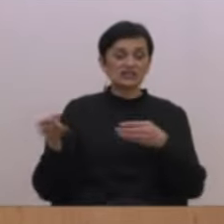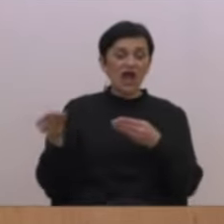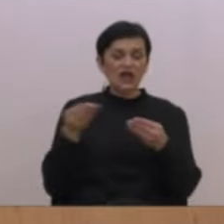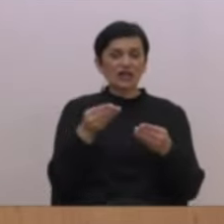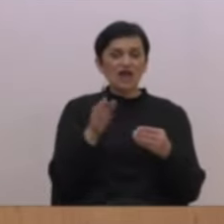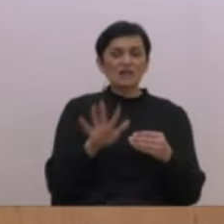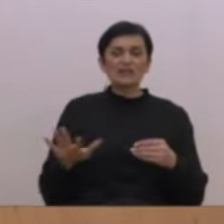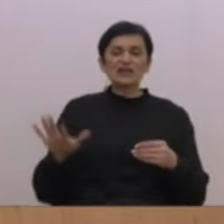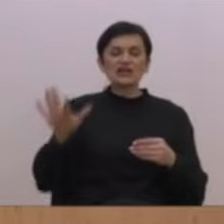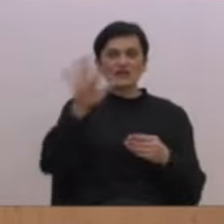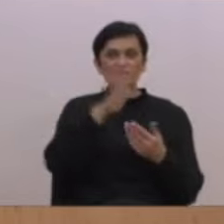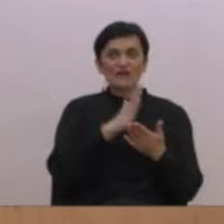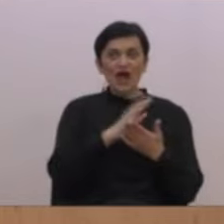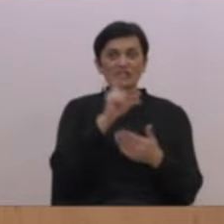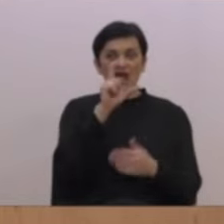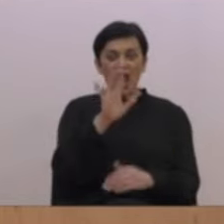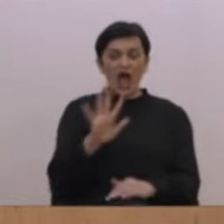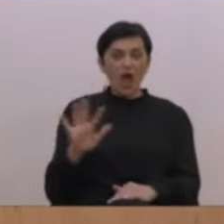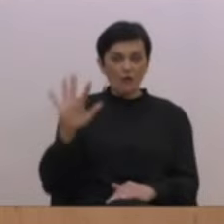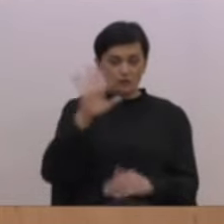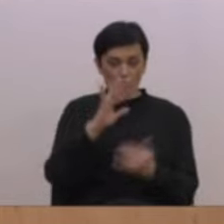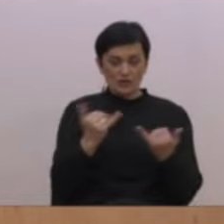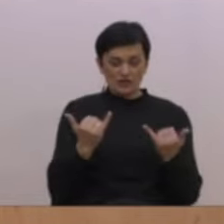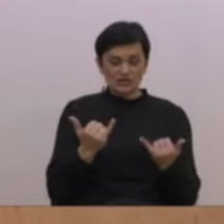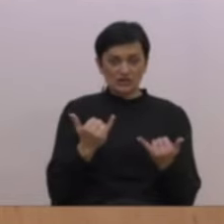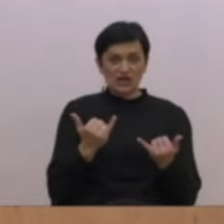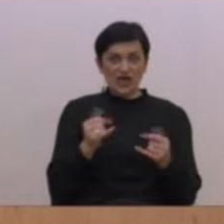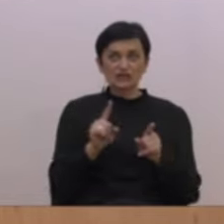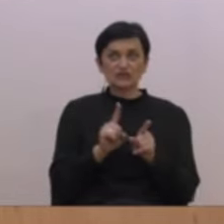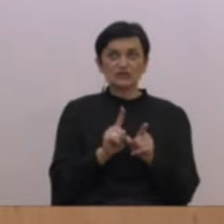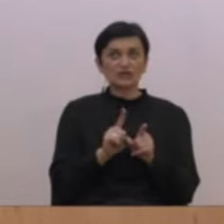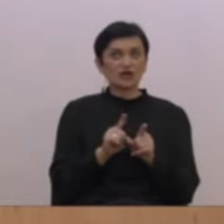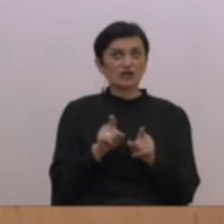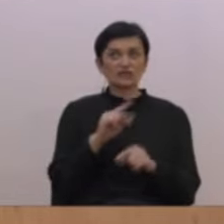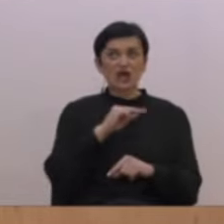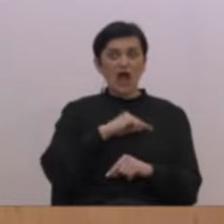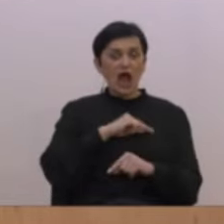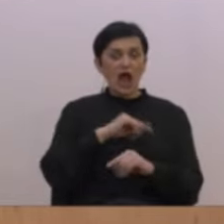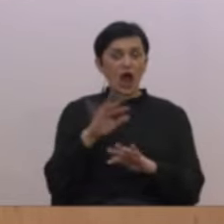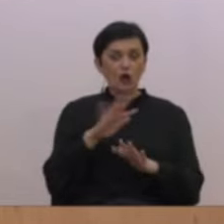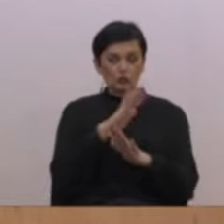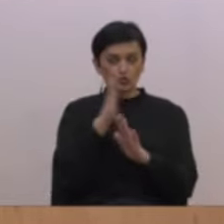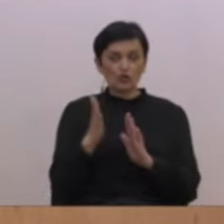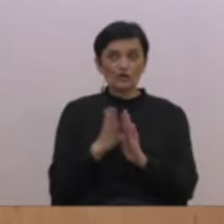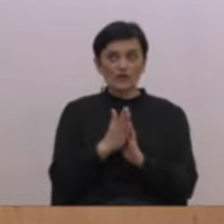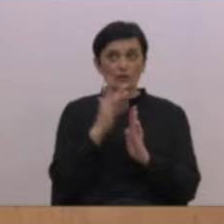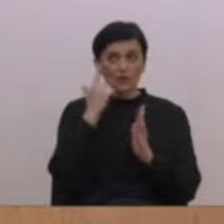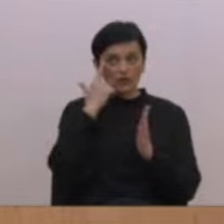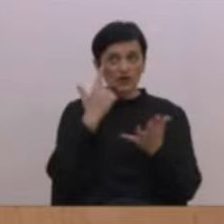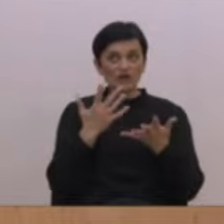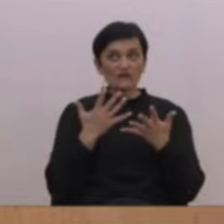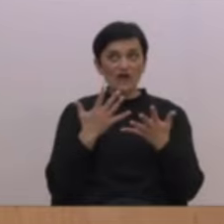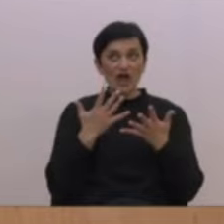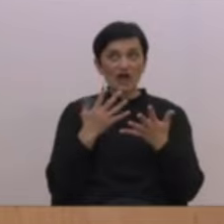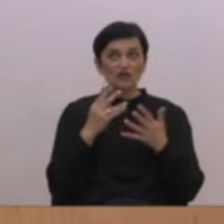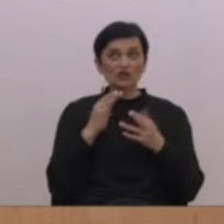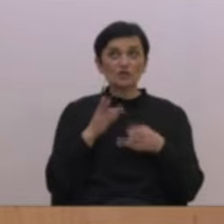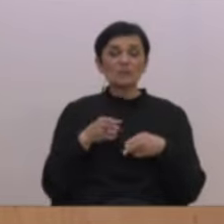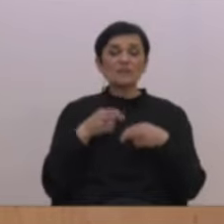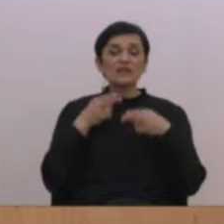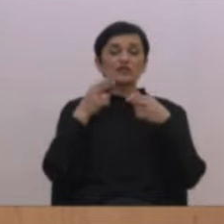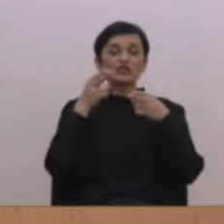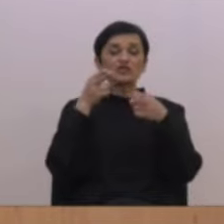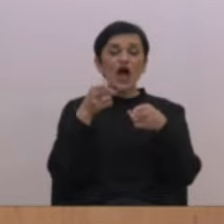Kveqnebia Evropashi dgesats rom ar არ მუშაობს ეს ყველაფერი. ხვდებით? უწევთ ჩასვლა რომ